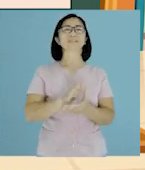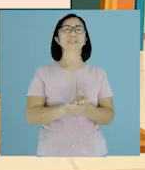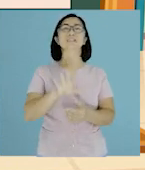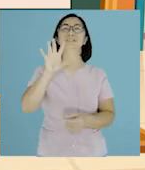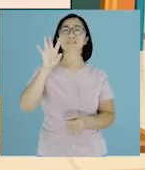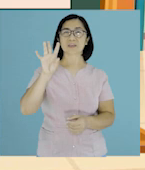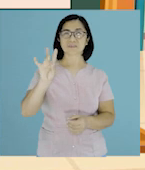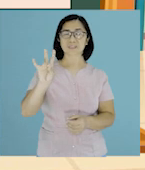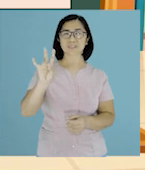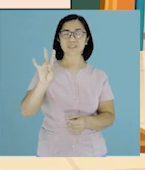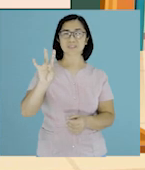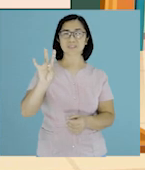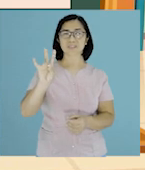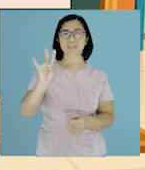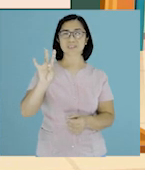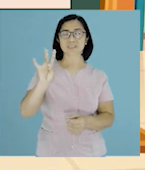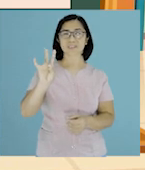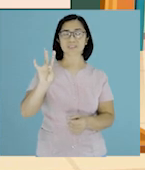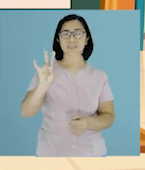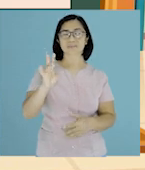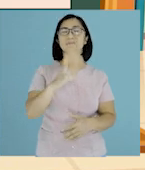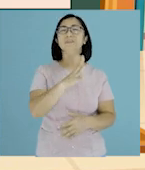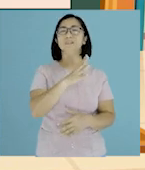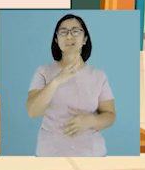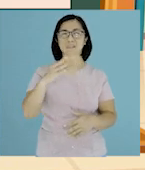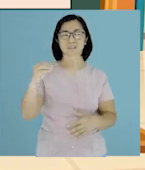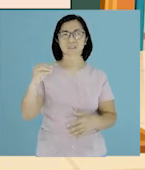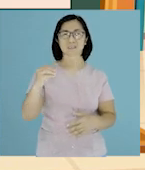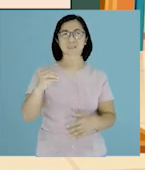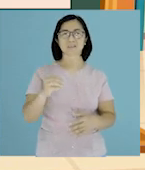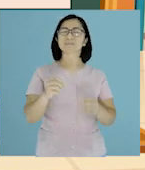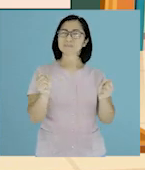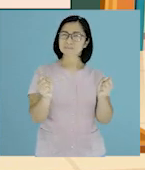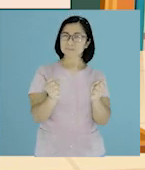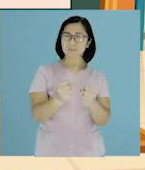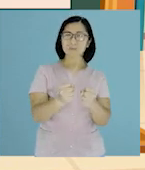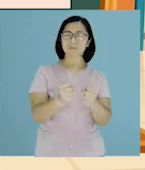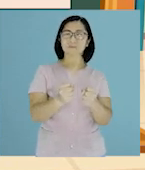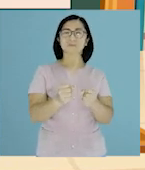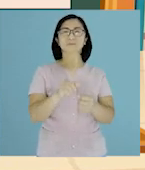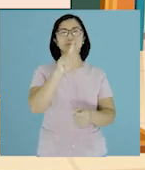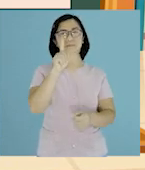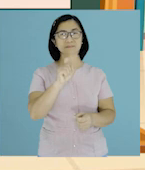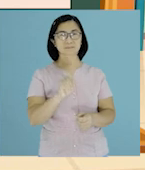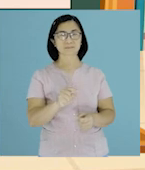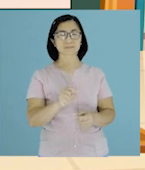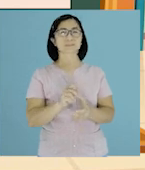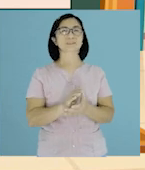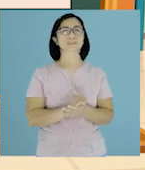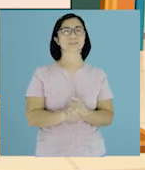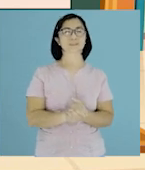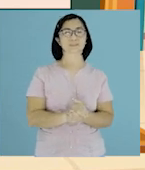Ang galing! 7! At ano ang pinakamaliit?